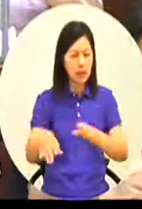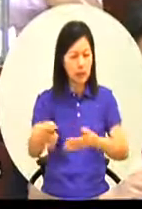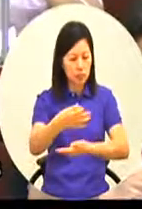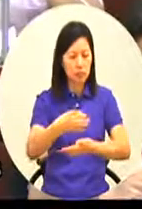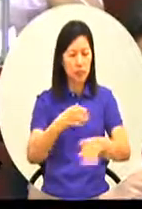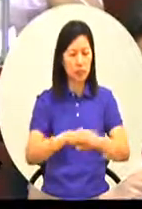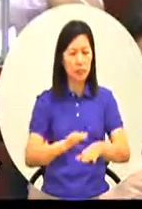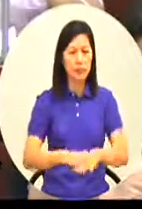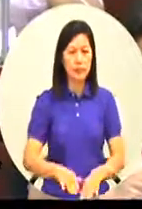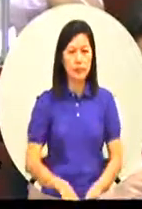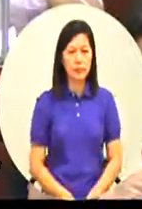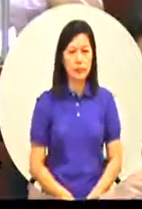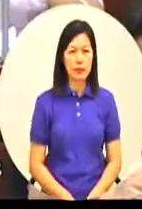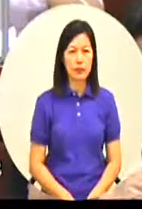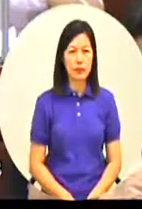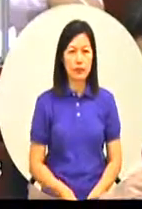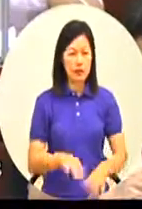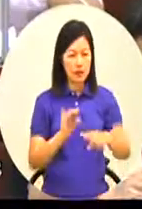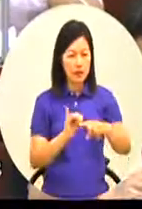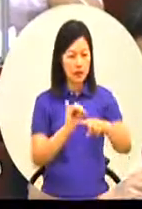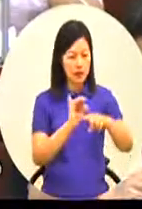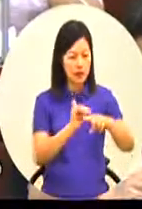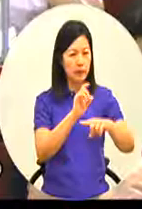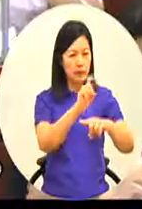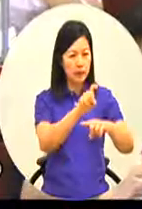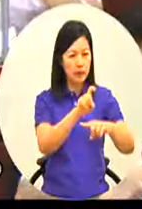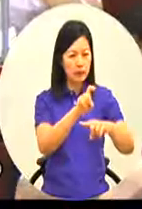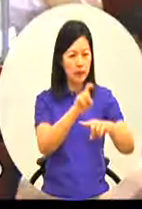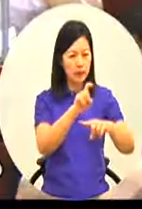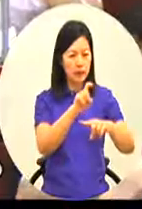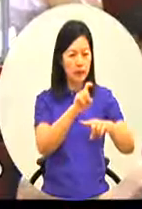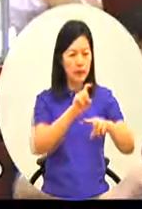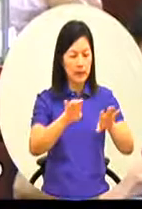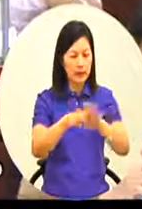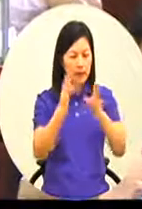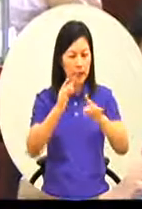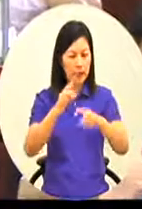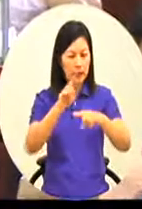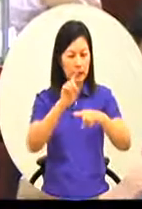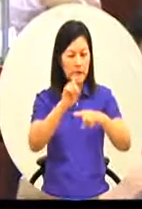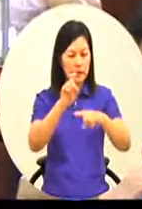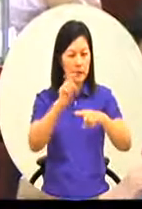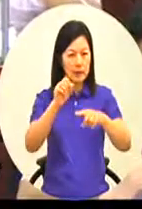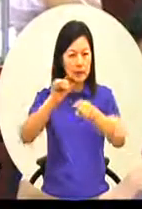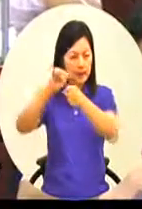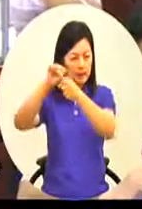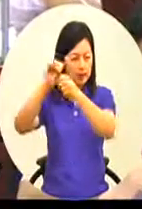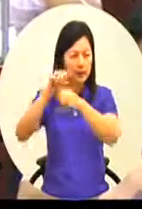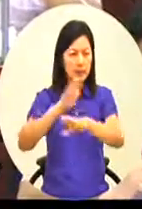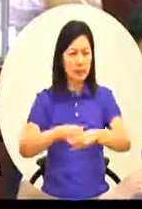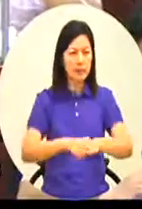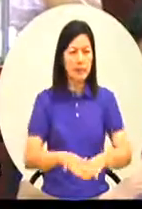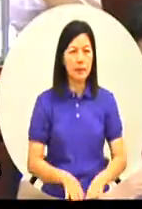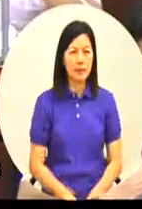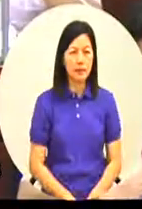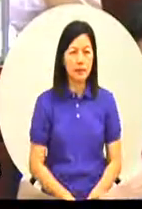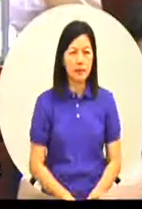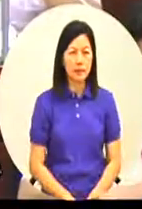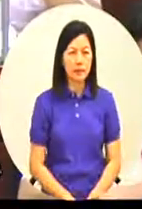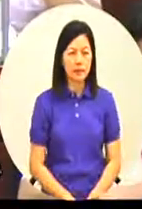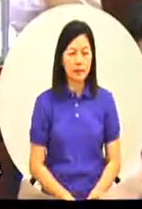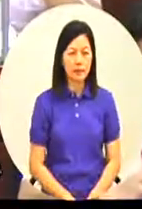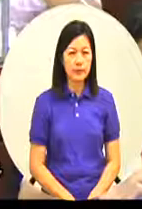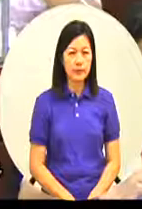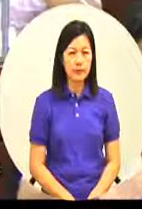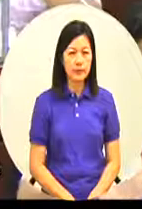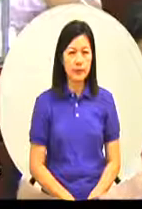从10%开始起跳啊。啊，如果土地越大的话，那当然这个累进税率就会适用到